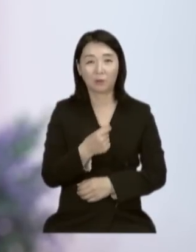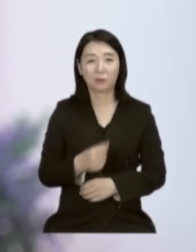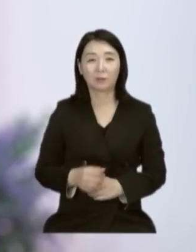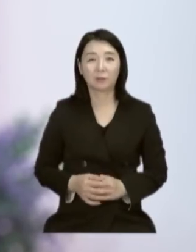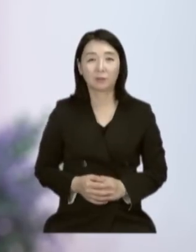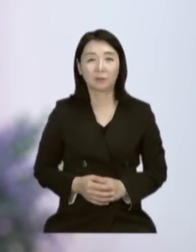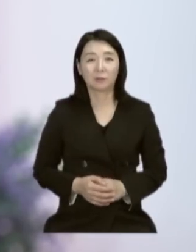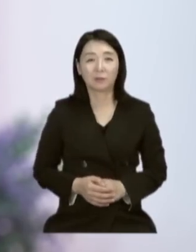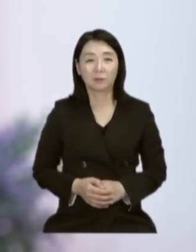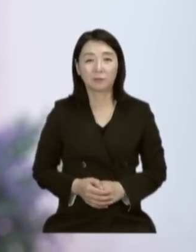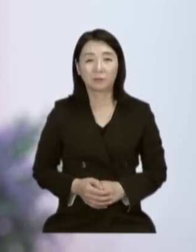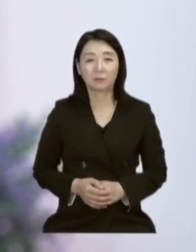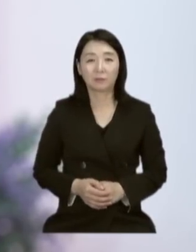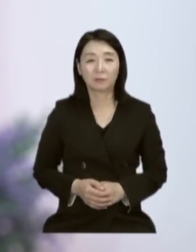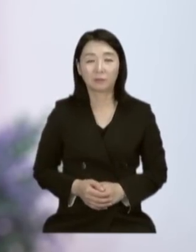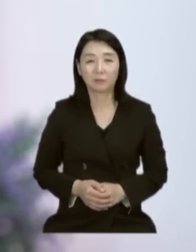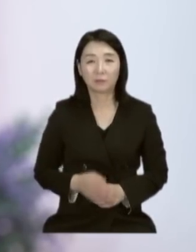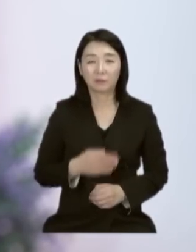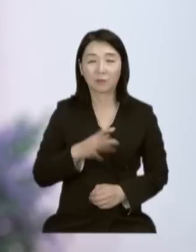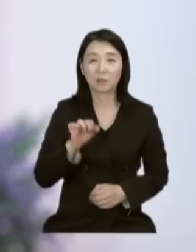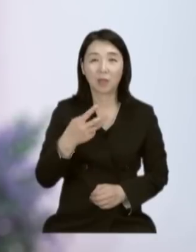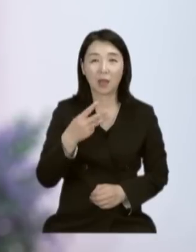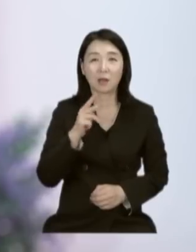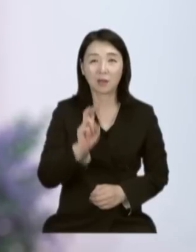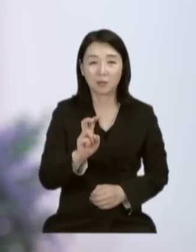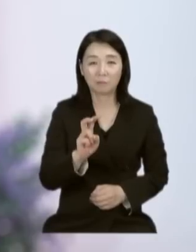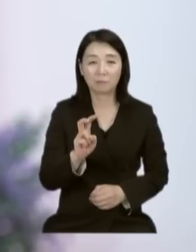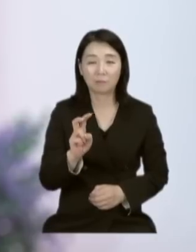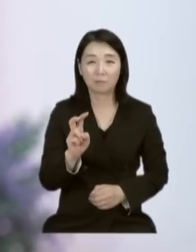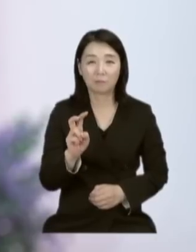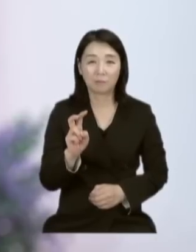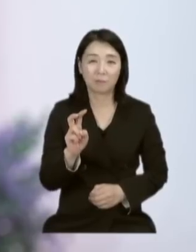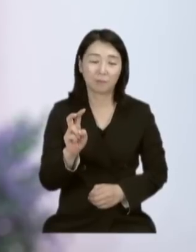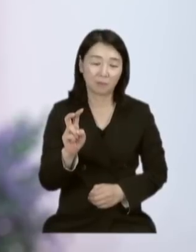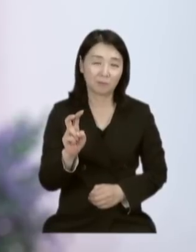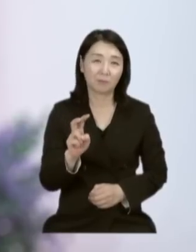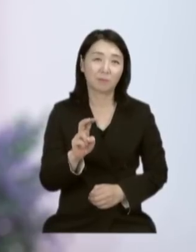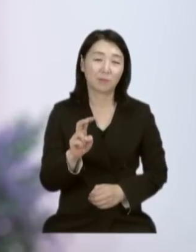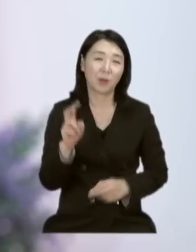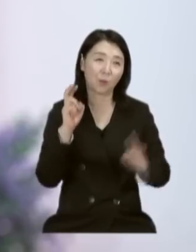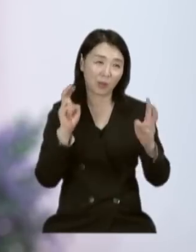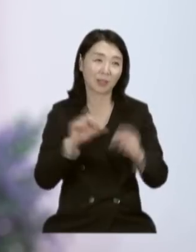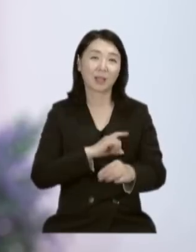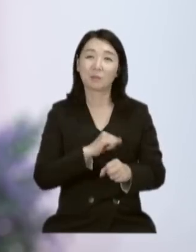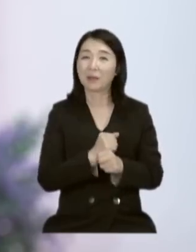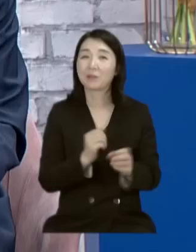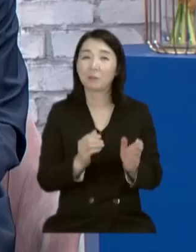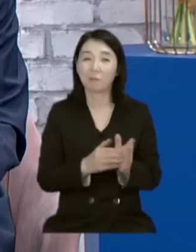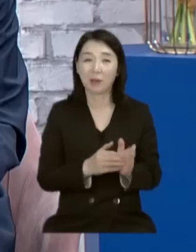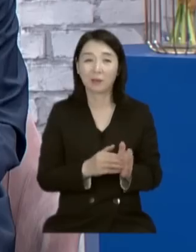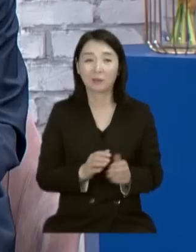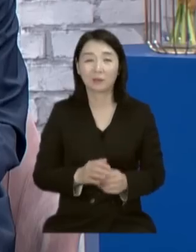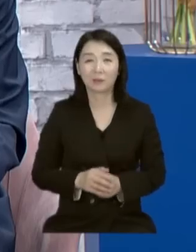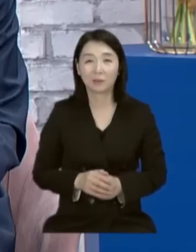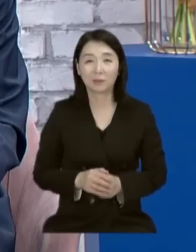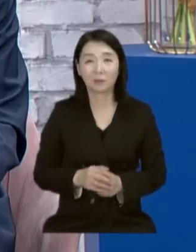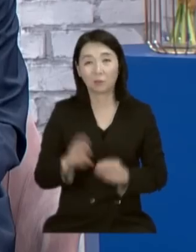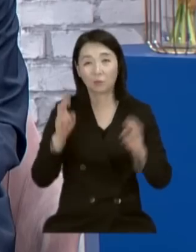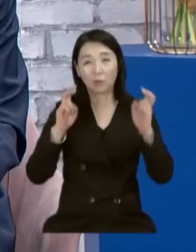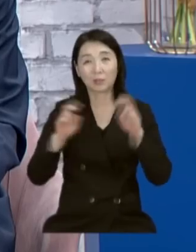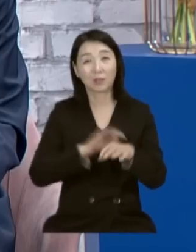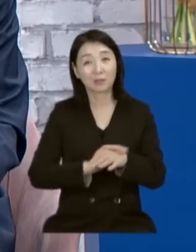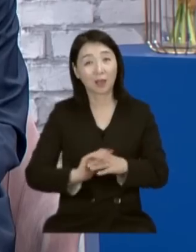네. 전 그 엘림이라는 상호를 만들게 됐습니다. 네. 그럼 좀 처음부터 어떻게